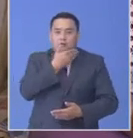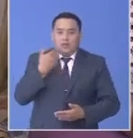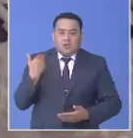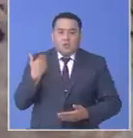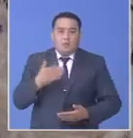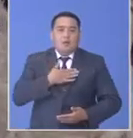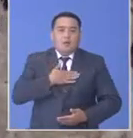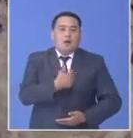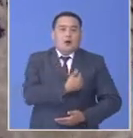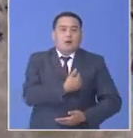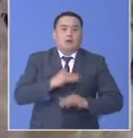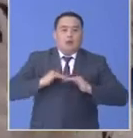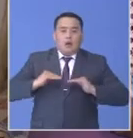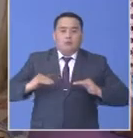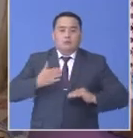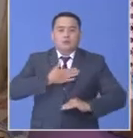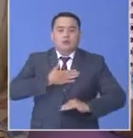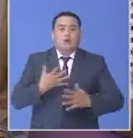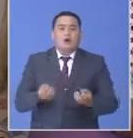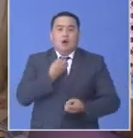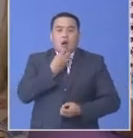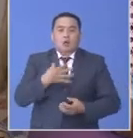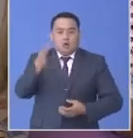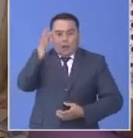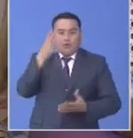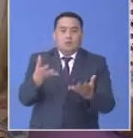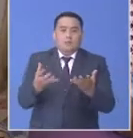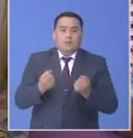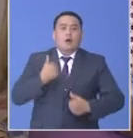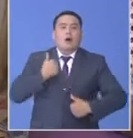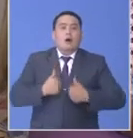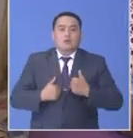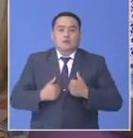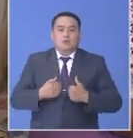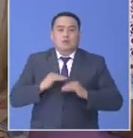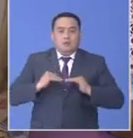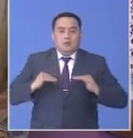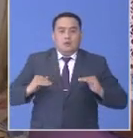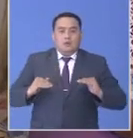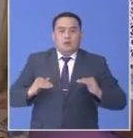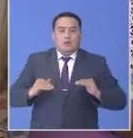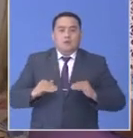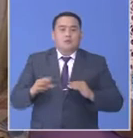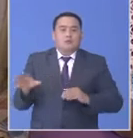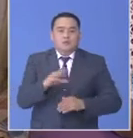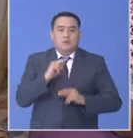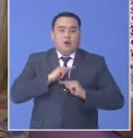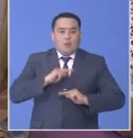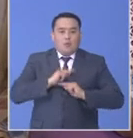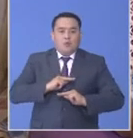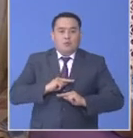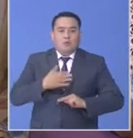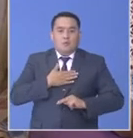очень хотели, чтобы наши дети получили хорошее образование. Мы гордимся своими детьми. Сейчас они все работают, а